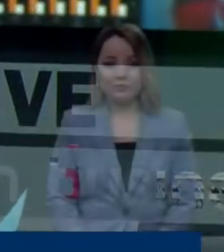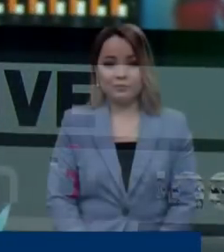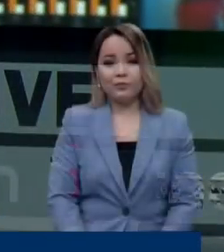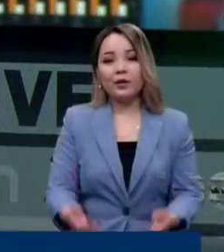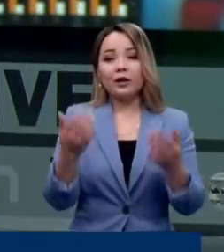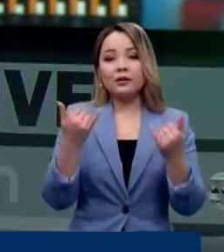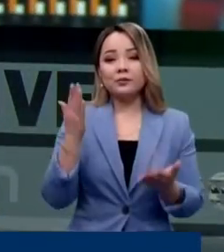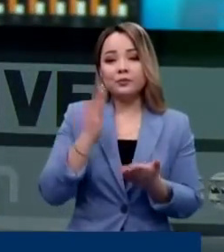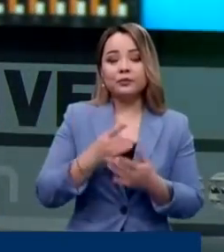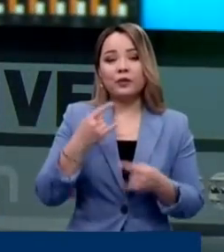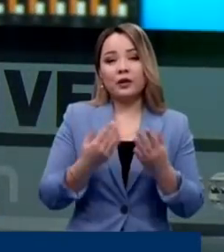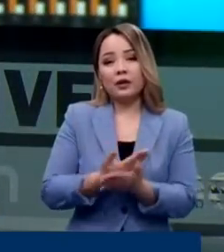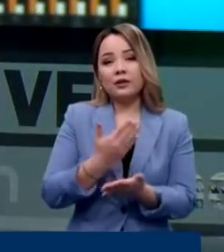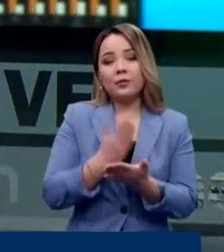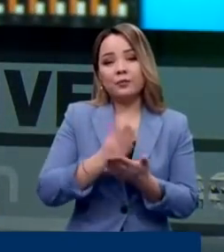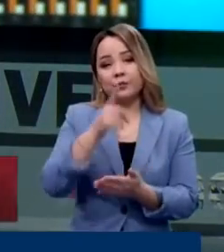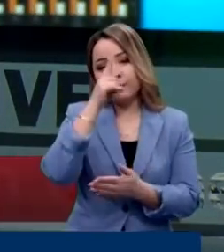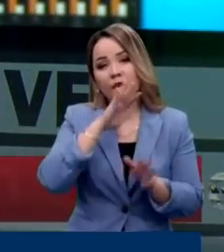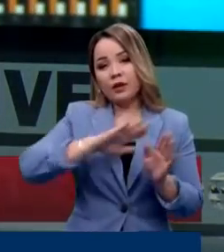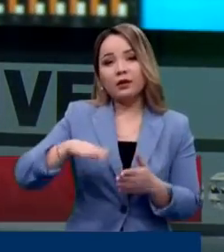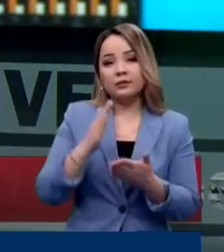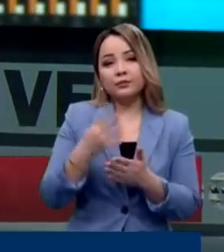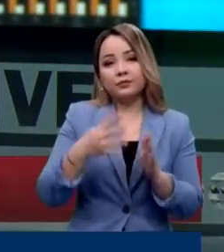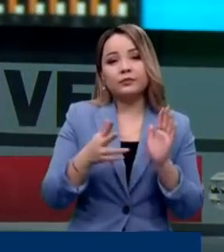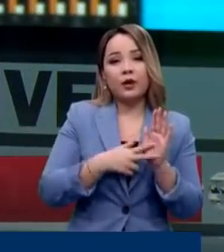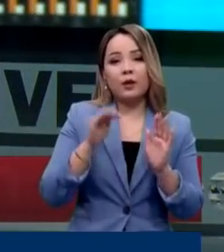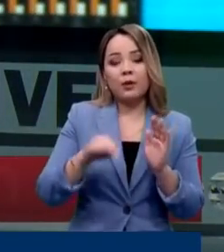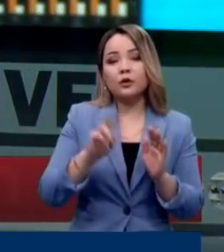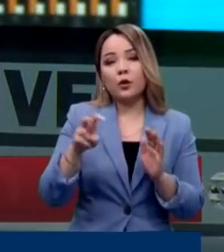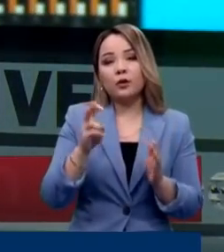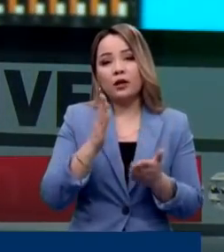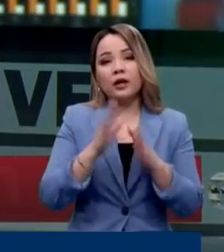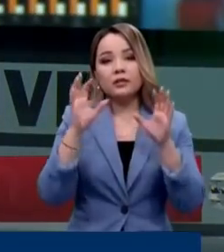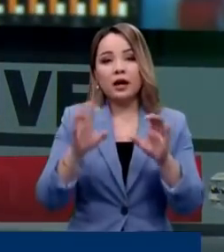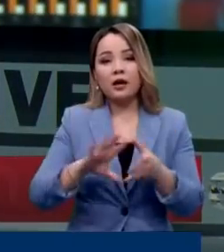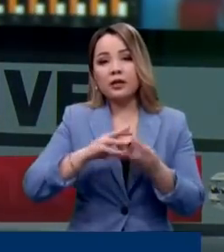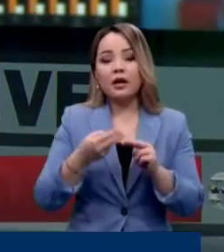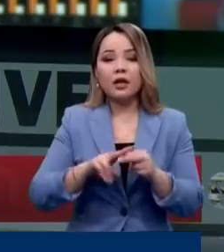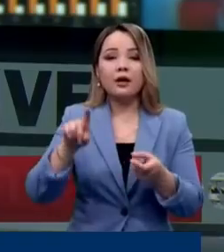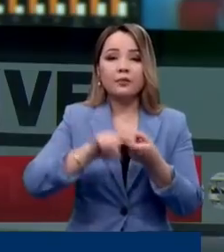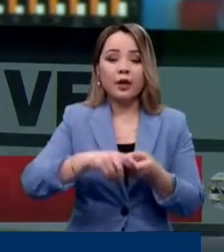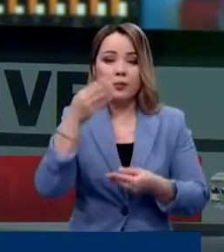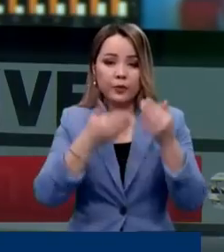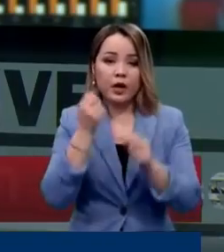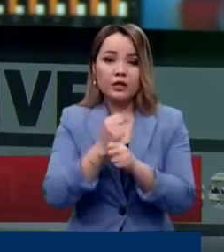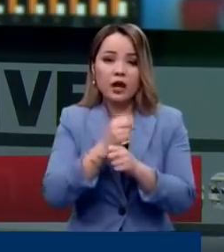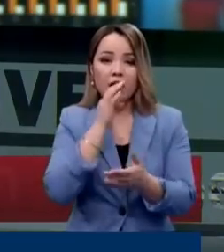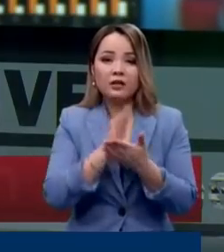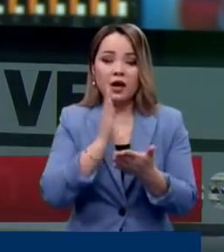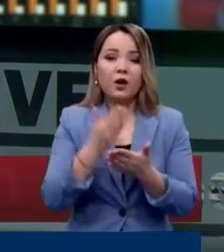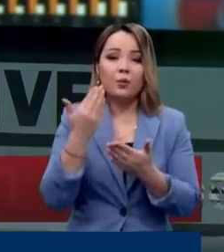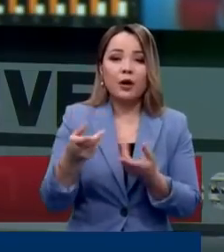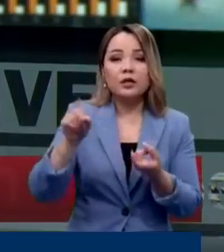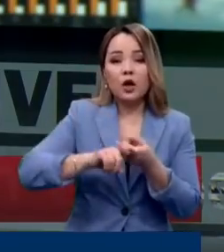Біз күле фердеміз. Елордада бір айда 48 мың доллар тауып отырған заңсыз майнерлер табылды. Ал бүкіл Қазақстан бойынша